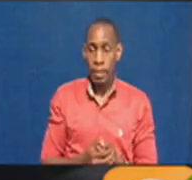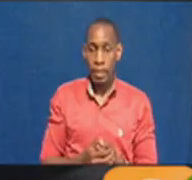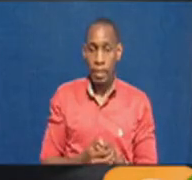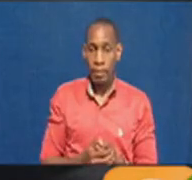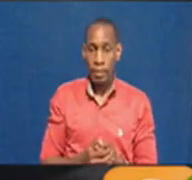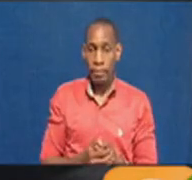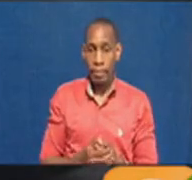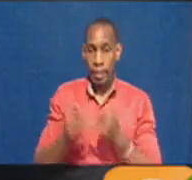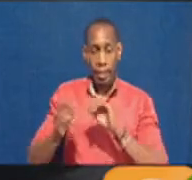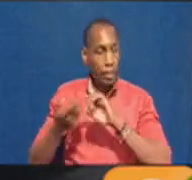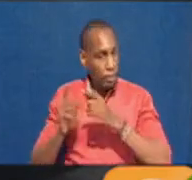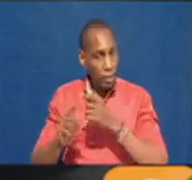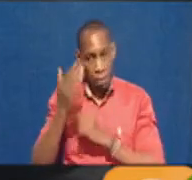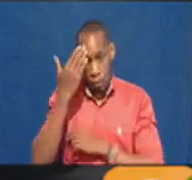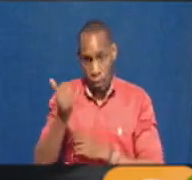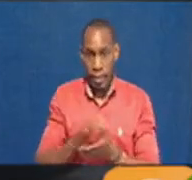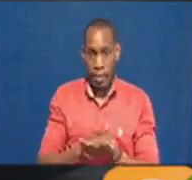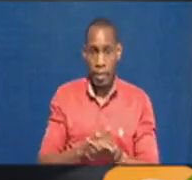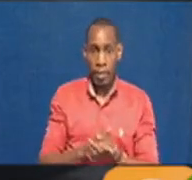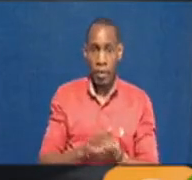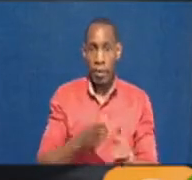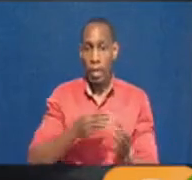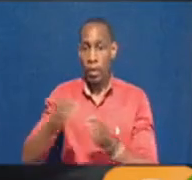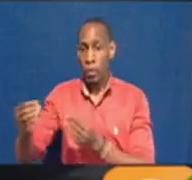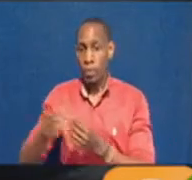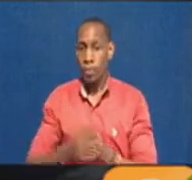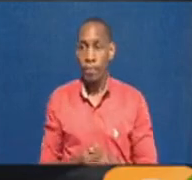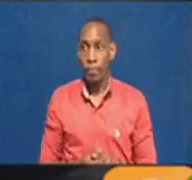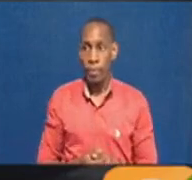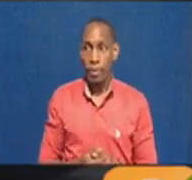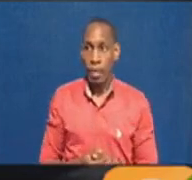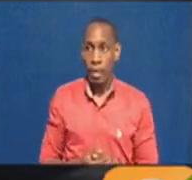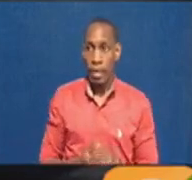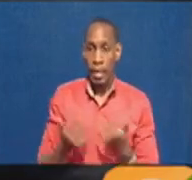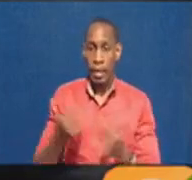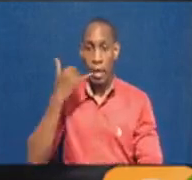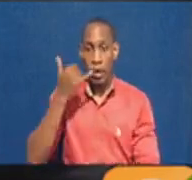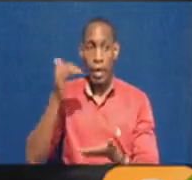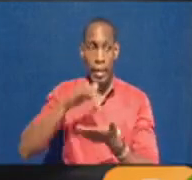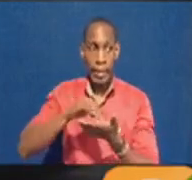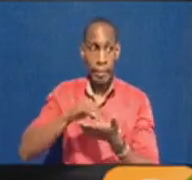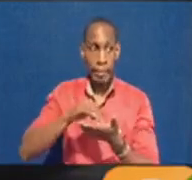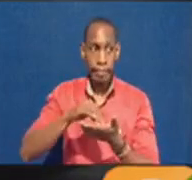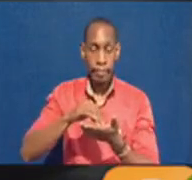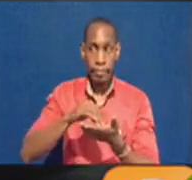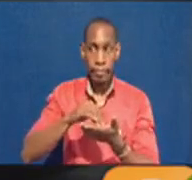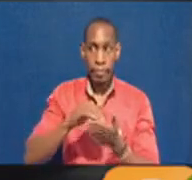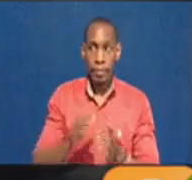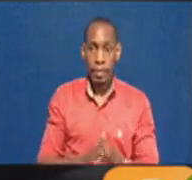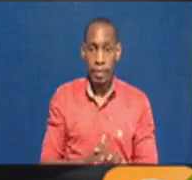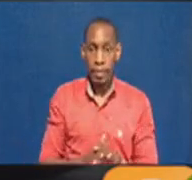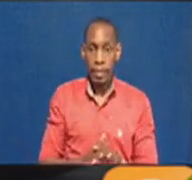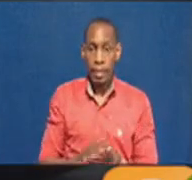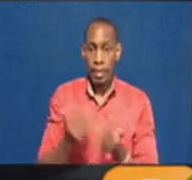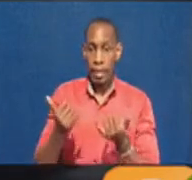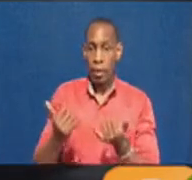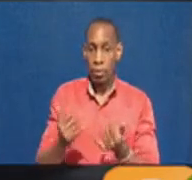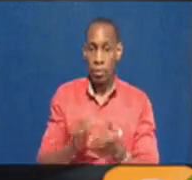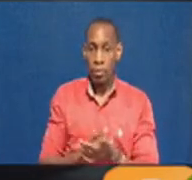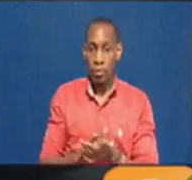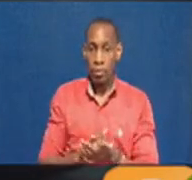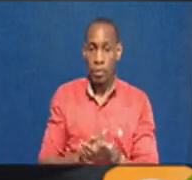connect. Why did they take her to Saitoti? So he calls again. Now, this time he became